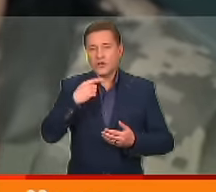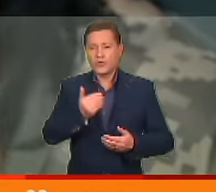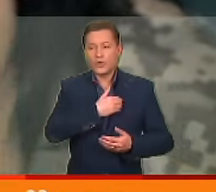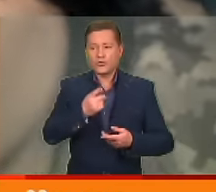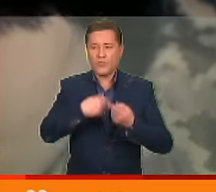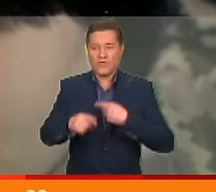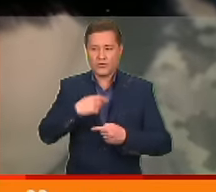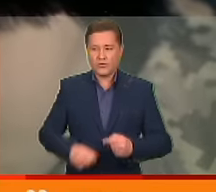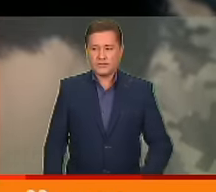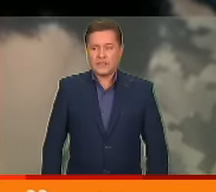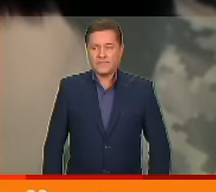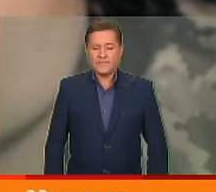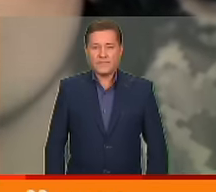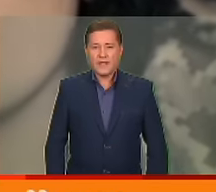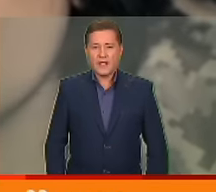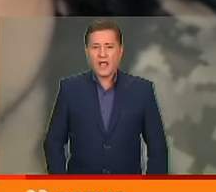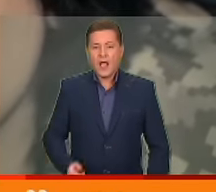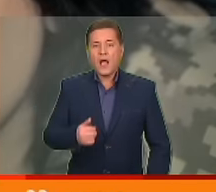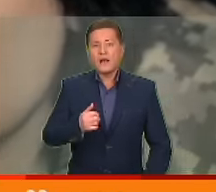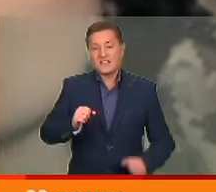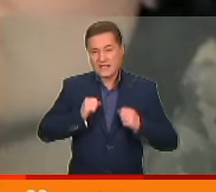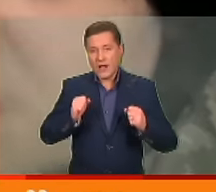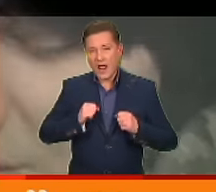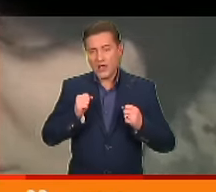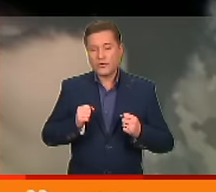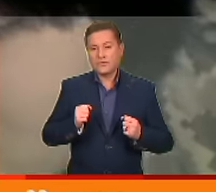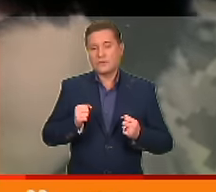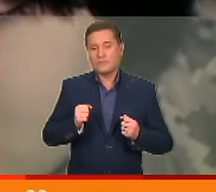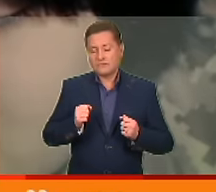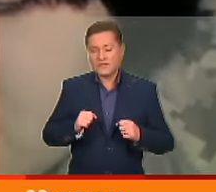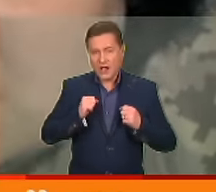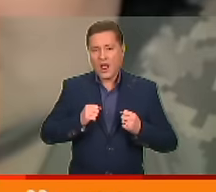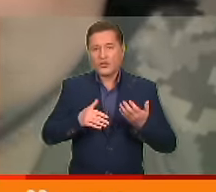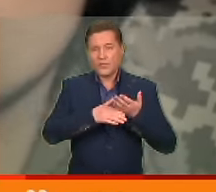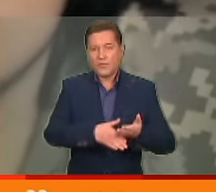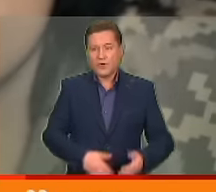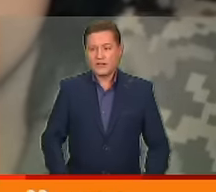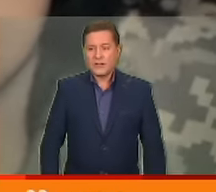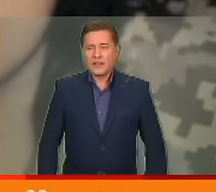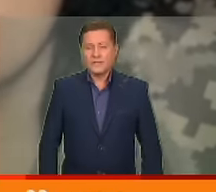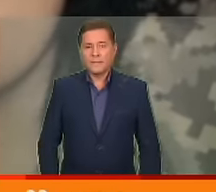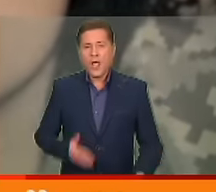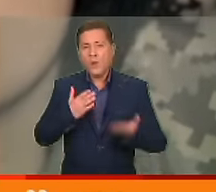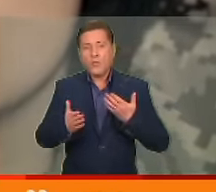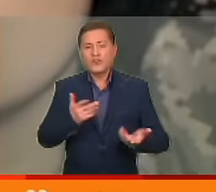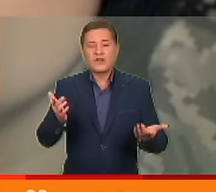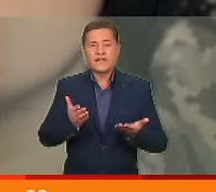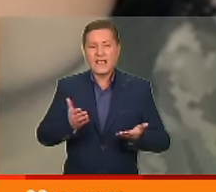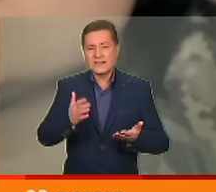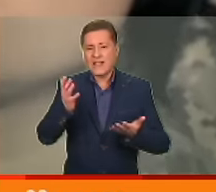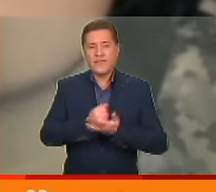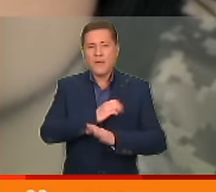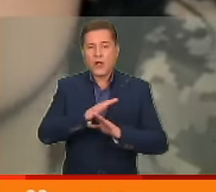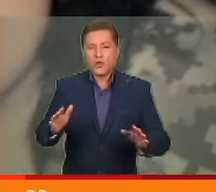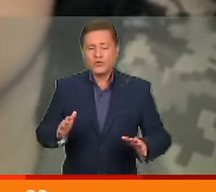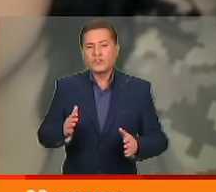живим. І ми стараємося, ми були живі, стараємося. Може, десь і не вийде, десь,